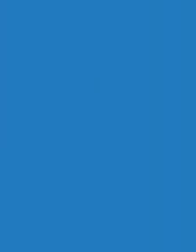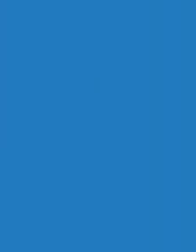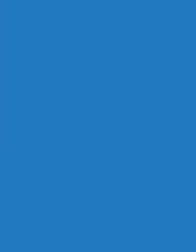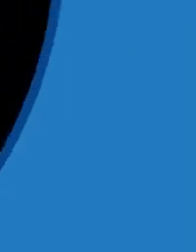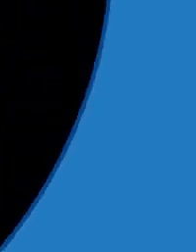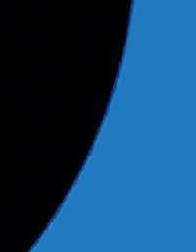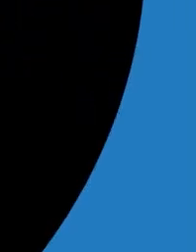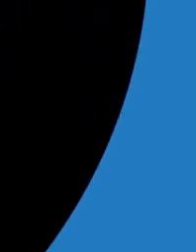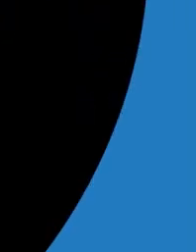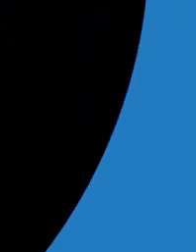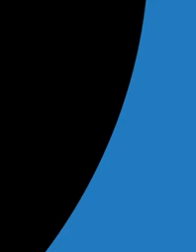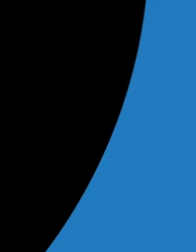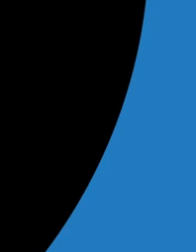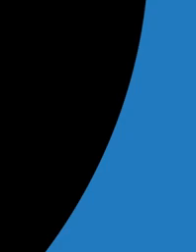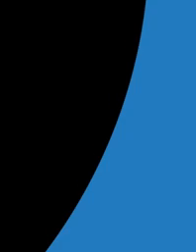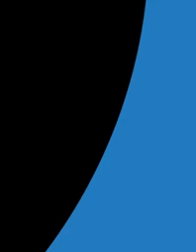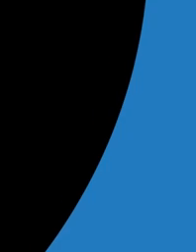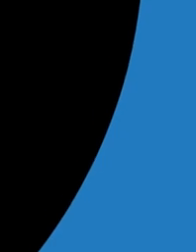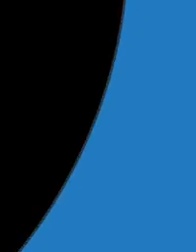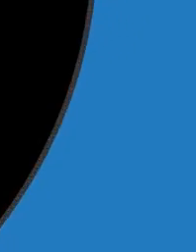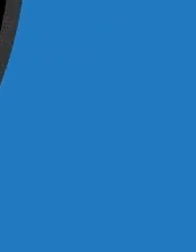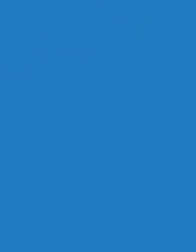정우선입니다.